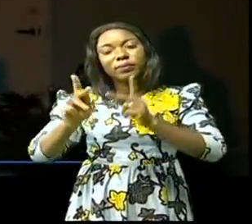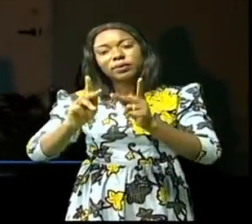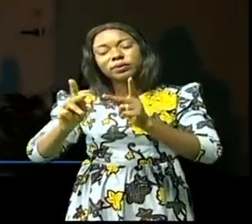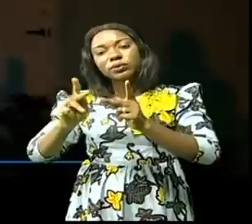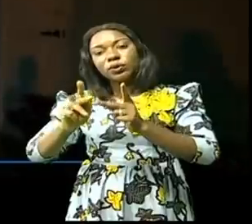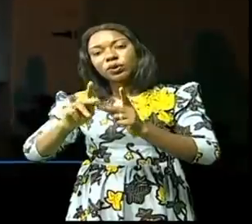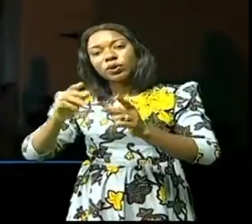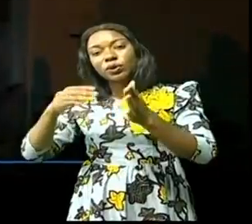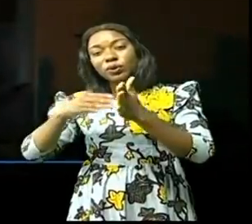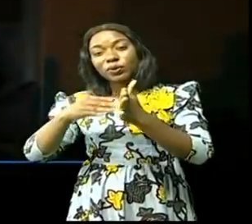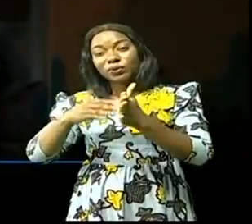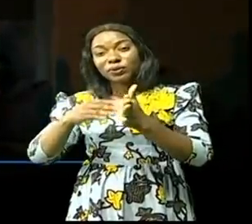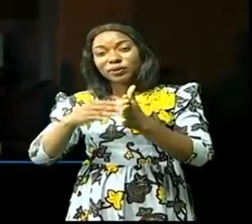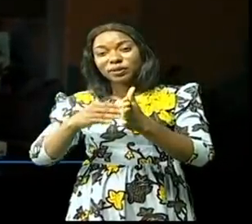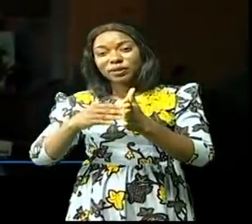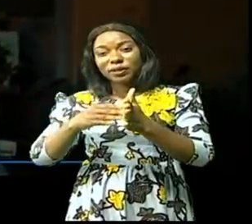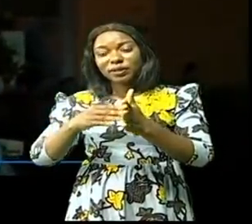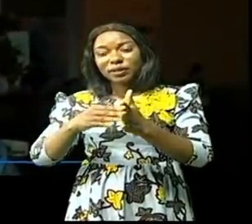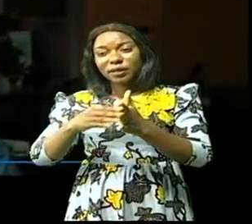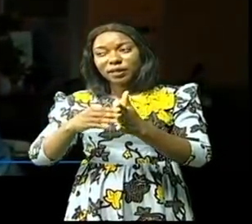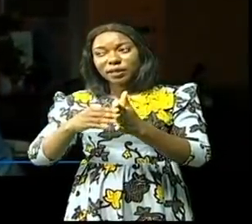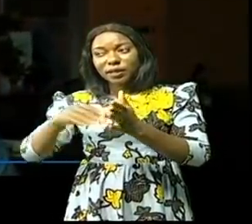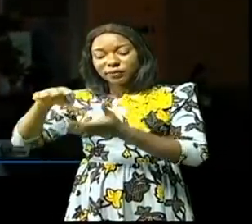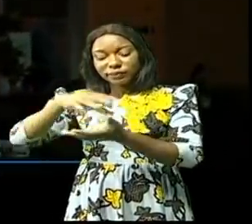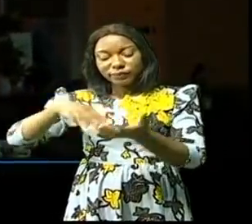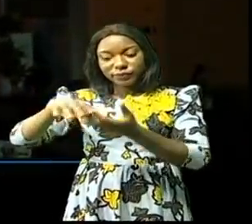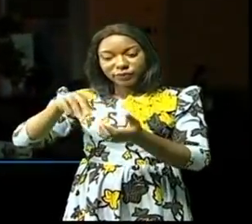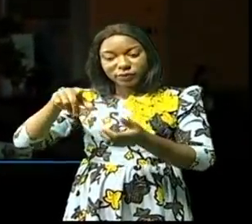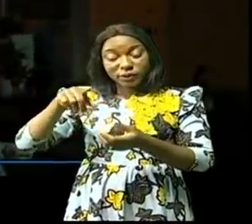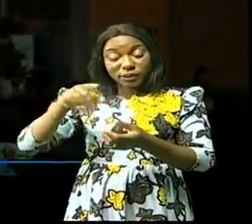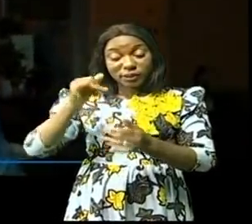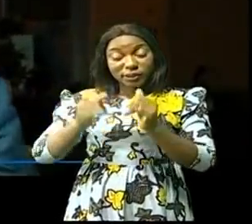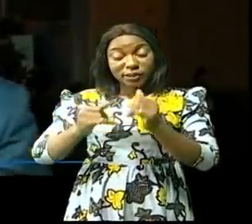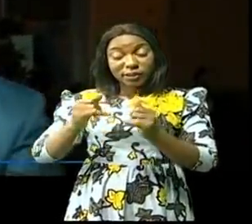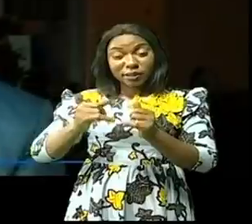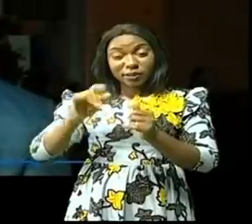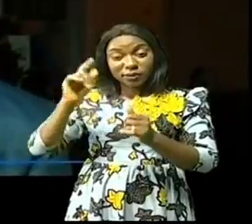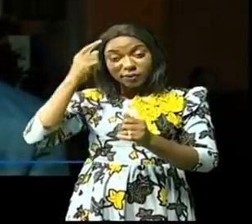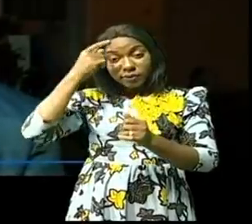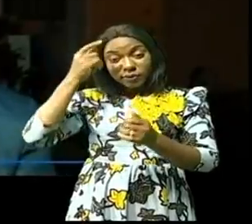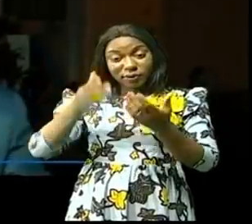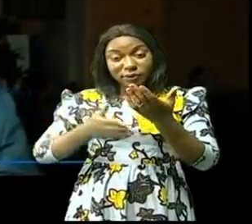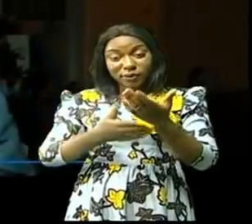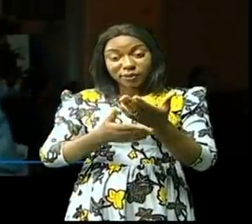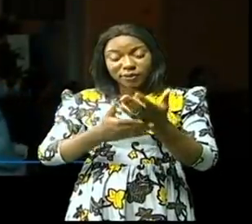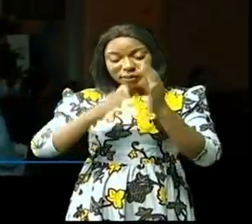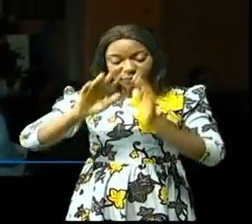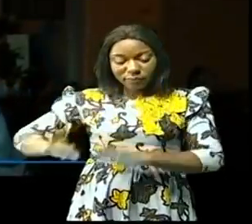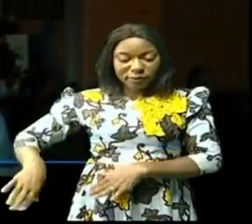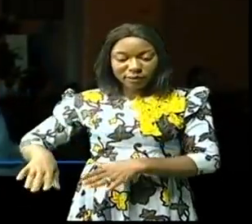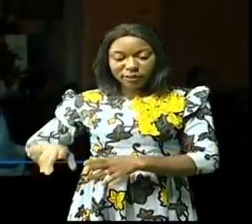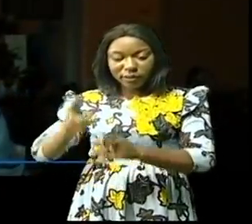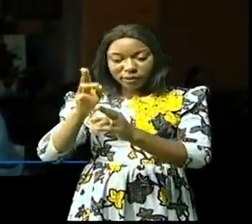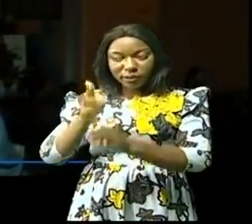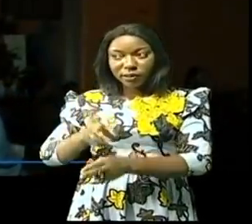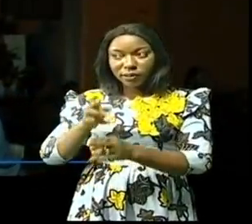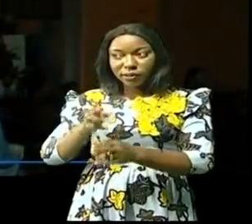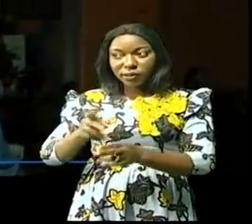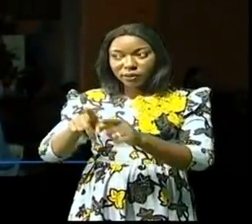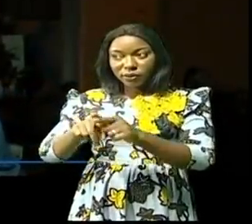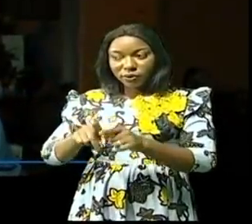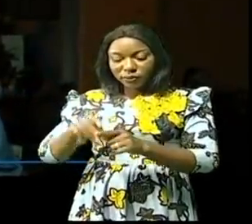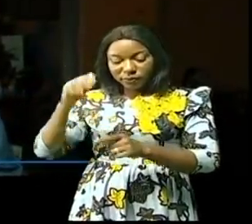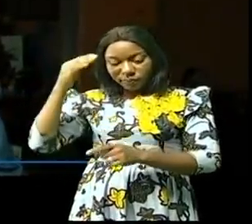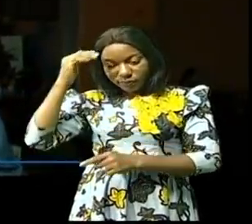genre de barbarie. Et aujourd'hui, si le gouvernement demande de déposer les armes, il devrait sérieusement